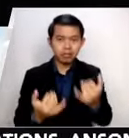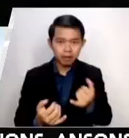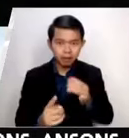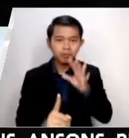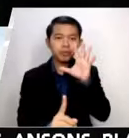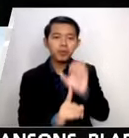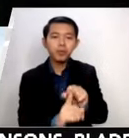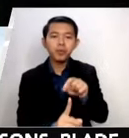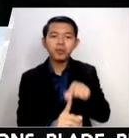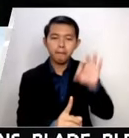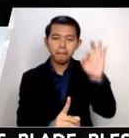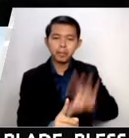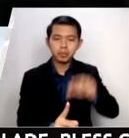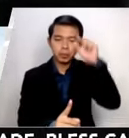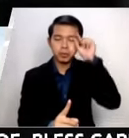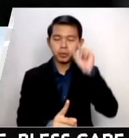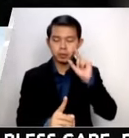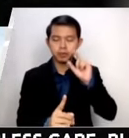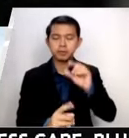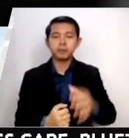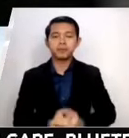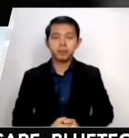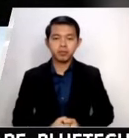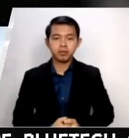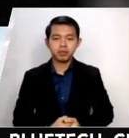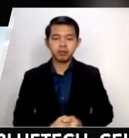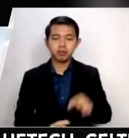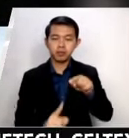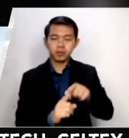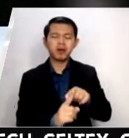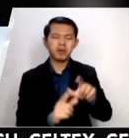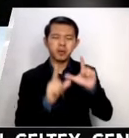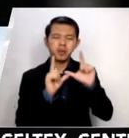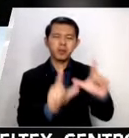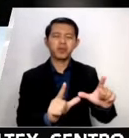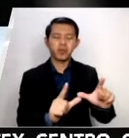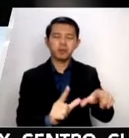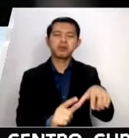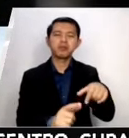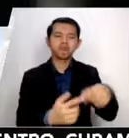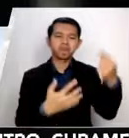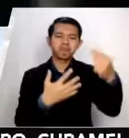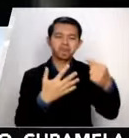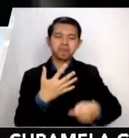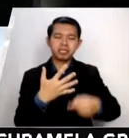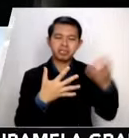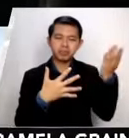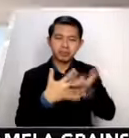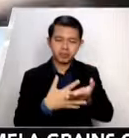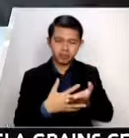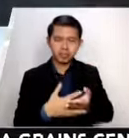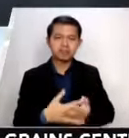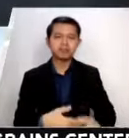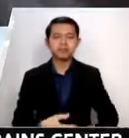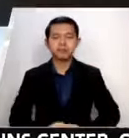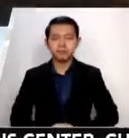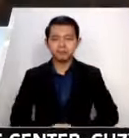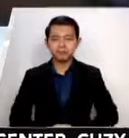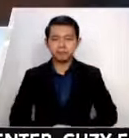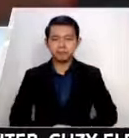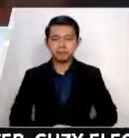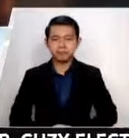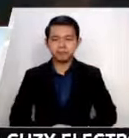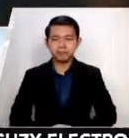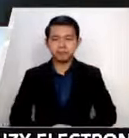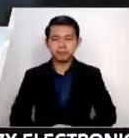apolo Kiboy na wanted para sa mga kasong child abuse sexual abuse at human trafficking mula Davao